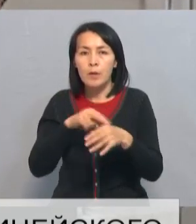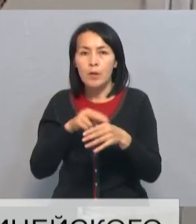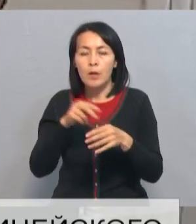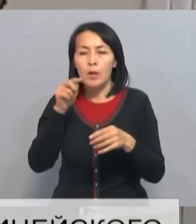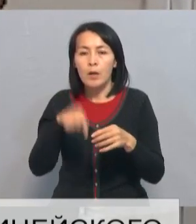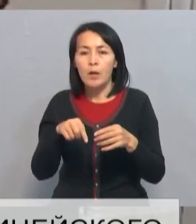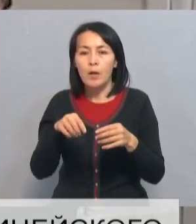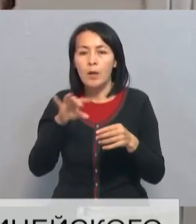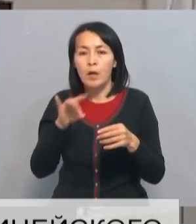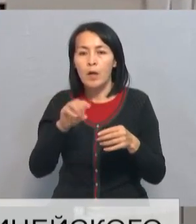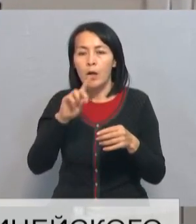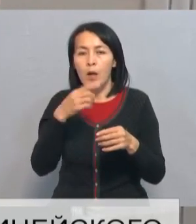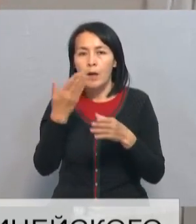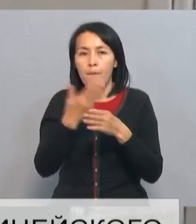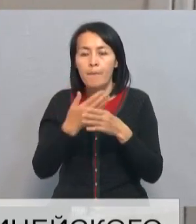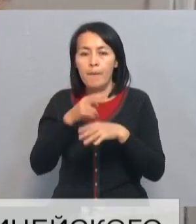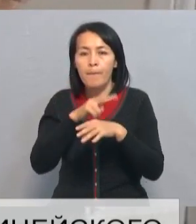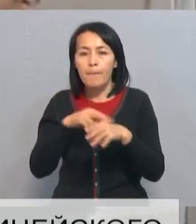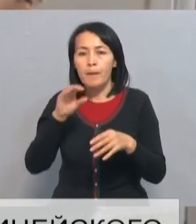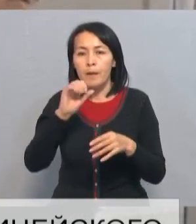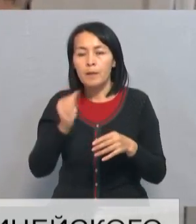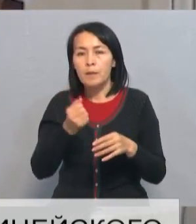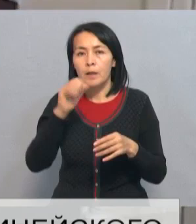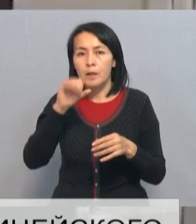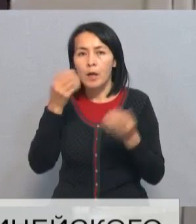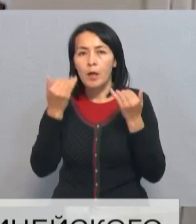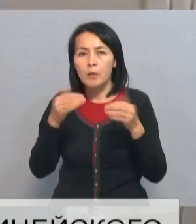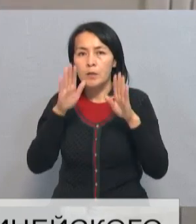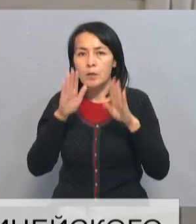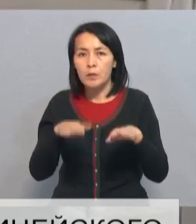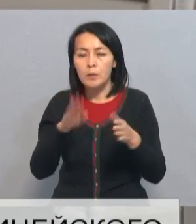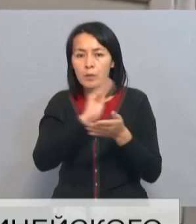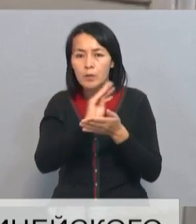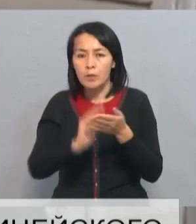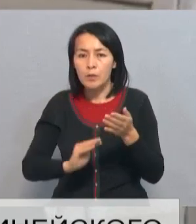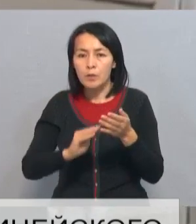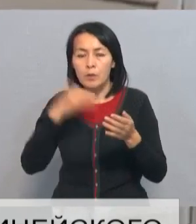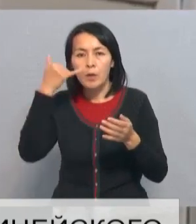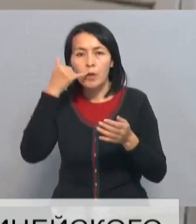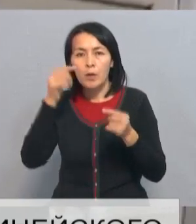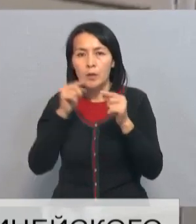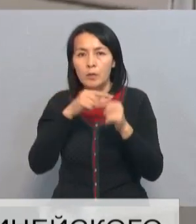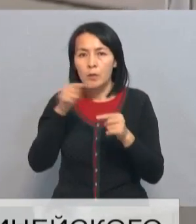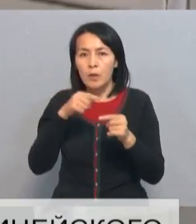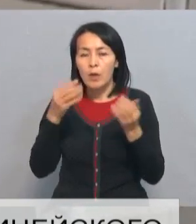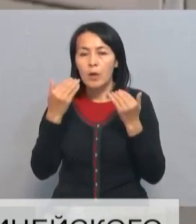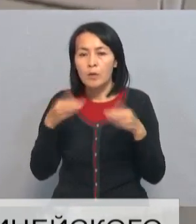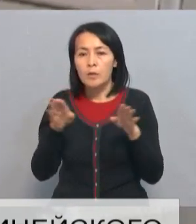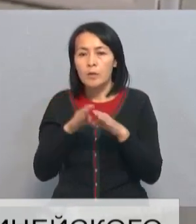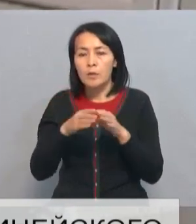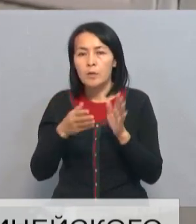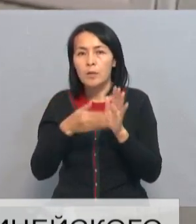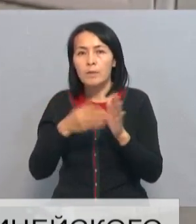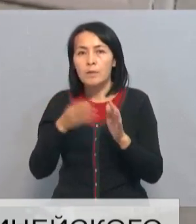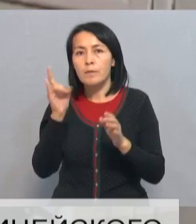Рут, Джастину и Роберто помог полицейский Адельхан Алимсиитов. Он не только зарегистрировал сим-карты, но и установил приложение для вызова